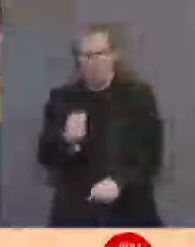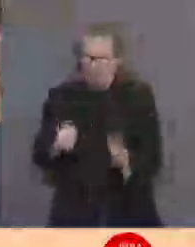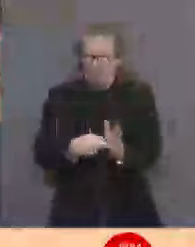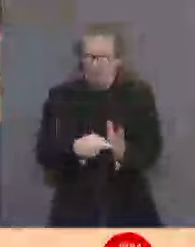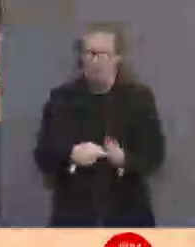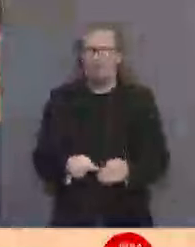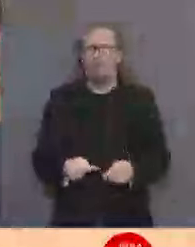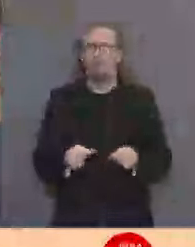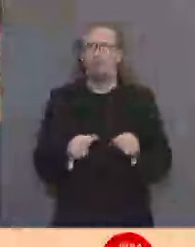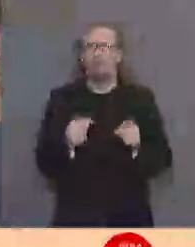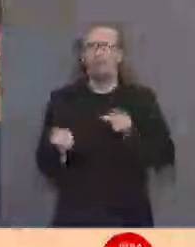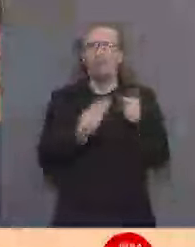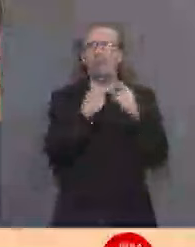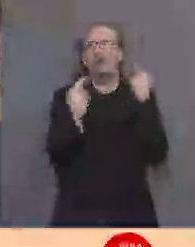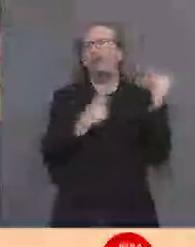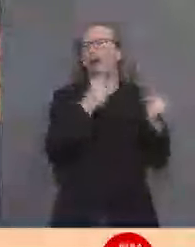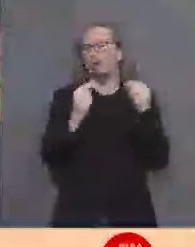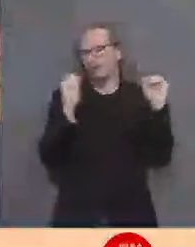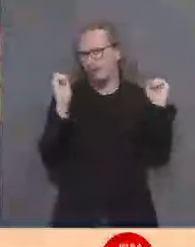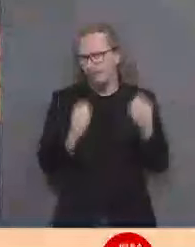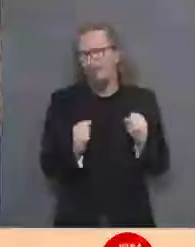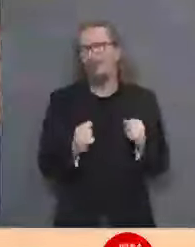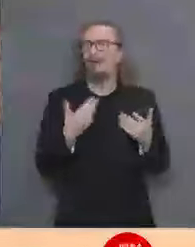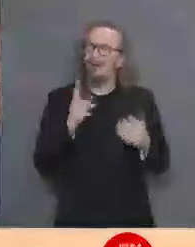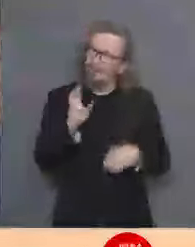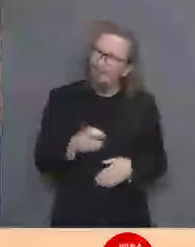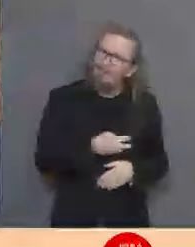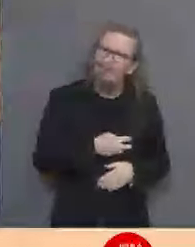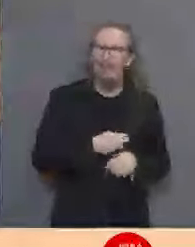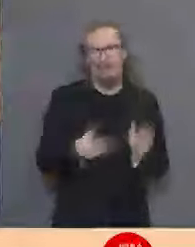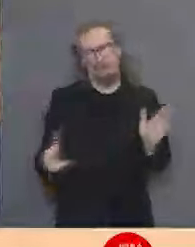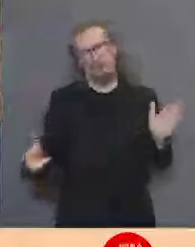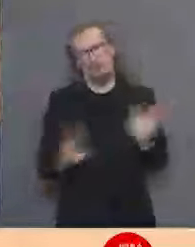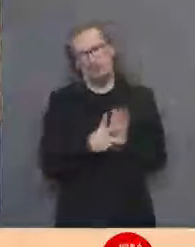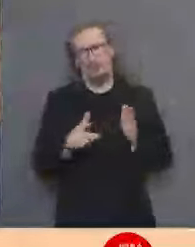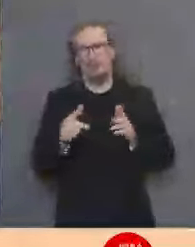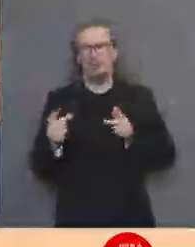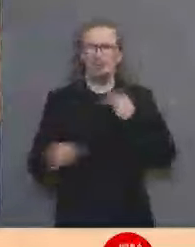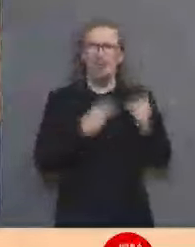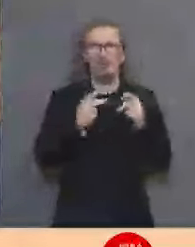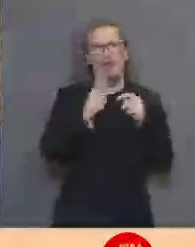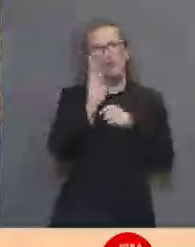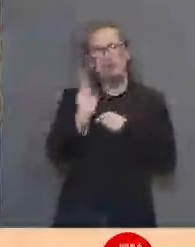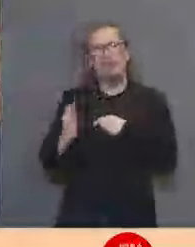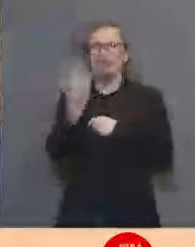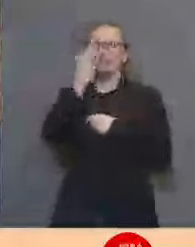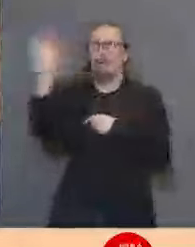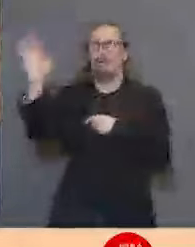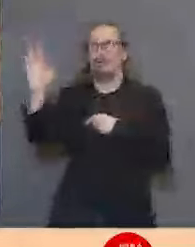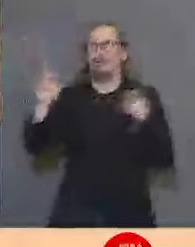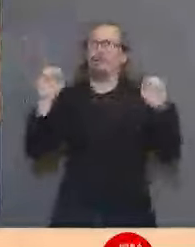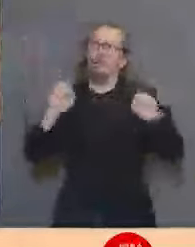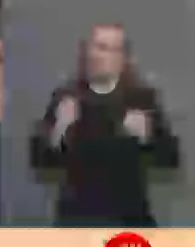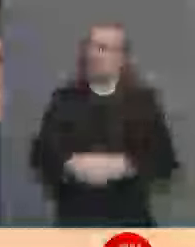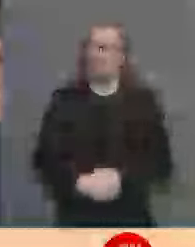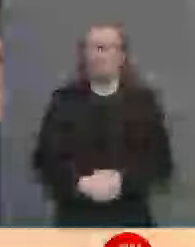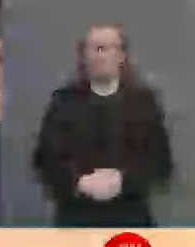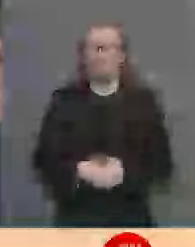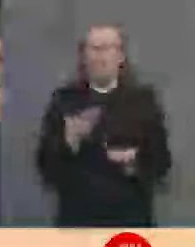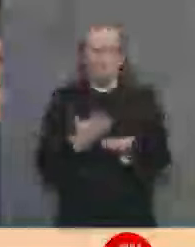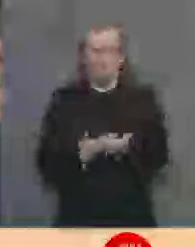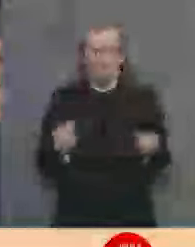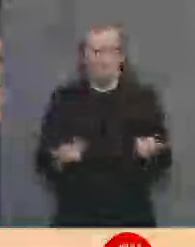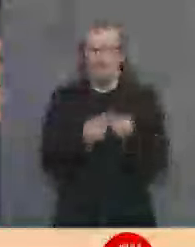Le Jardin des Plantes pourrait alors prétendre à être enfin labellisé Jardin botanique de France. Ce